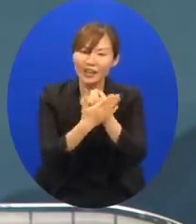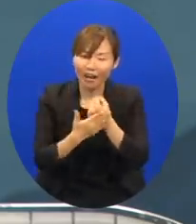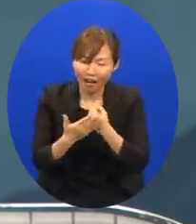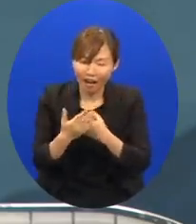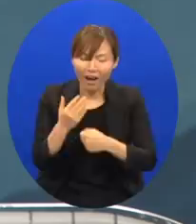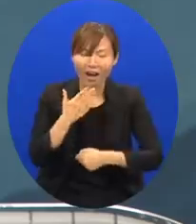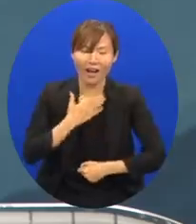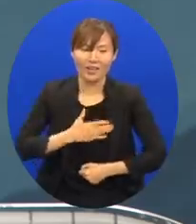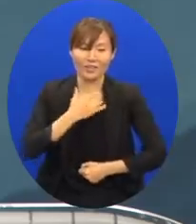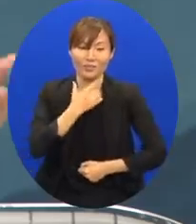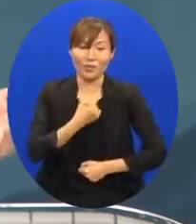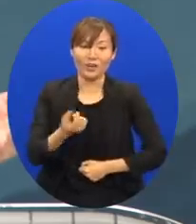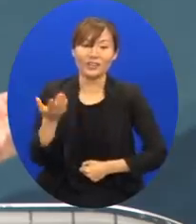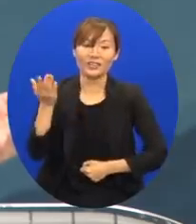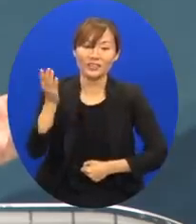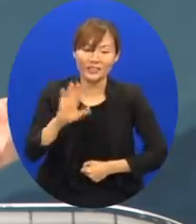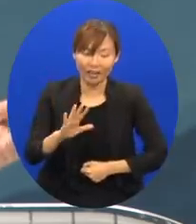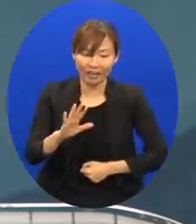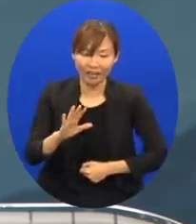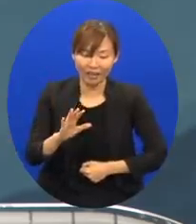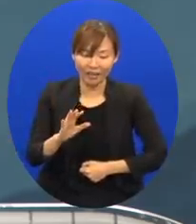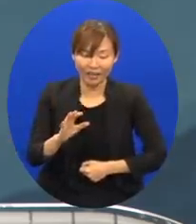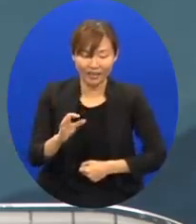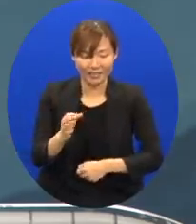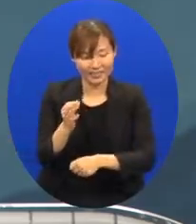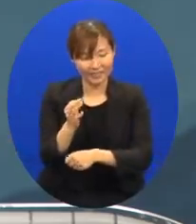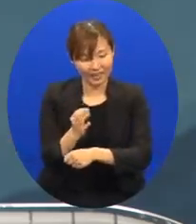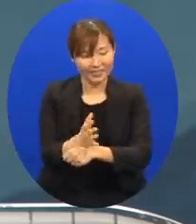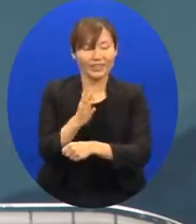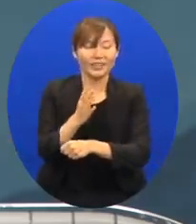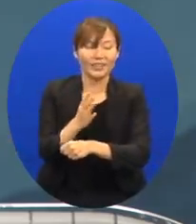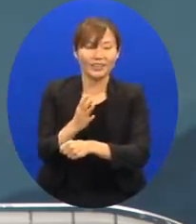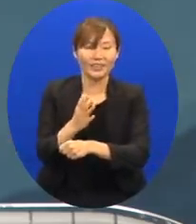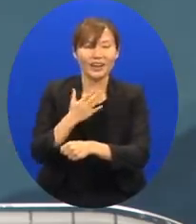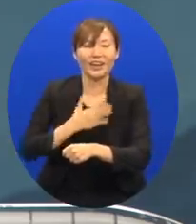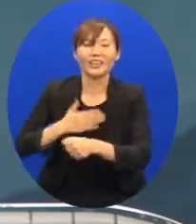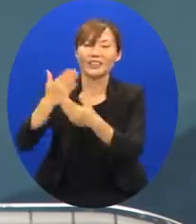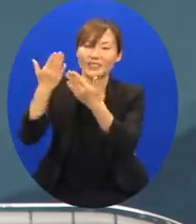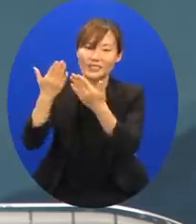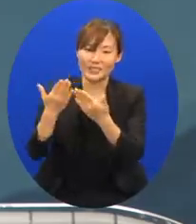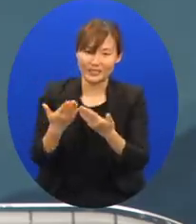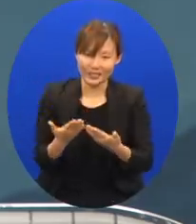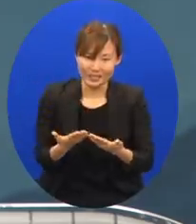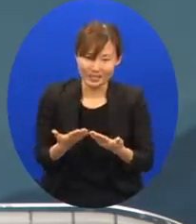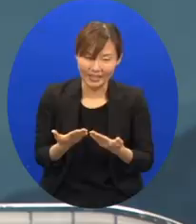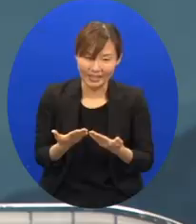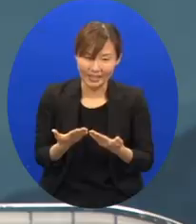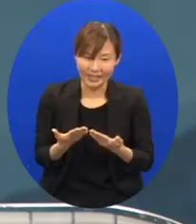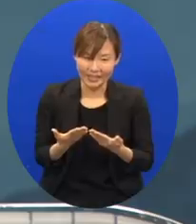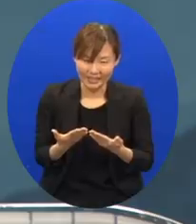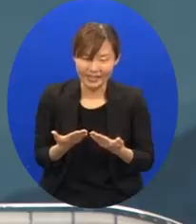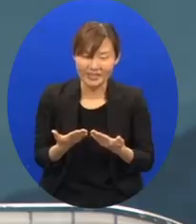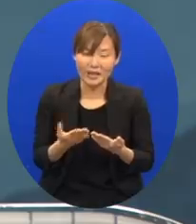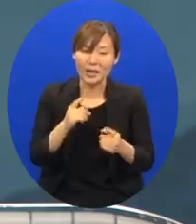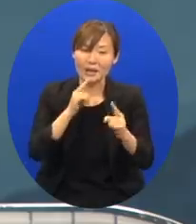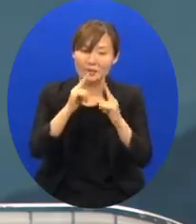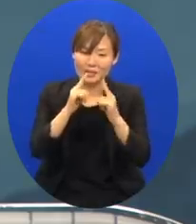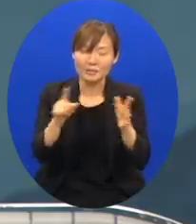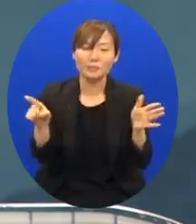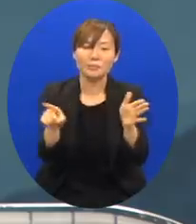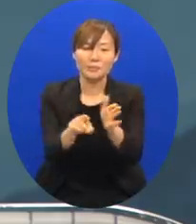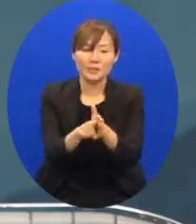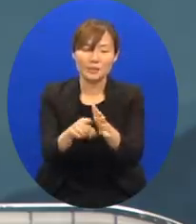원했는데 이게 이렇게 간단 하단 말이에요 이 말씀을 믿음으로 붙잡아야 한다는 걸